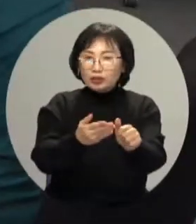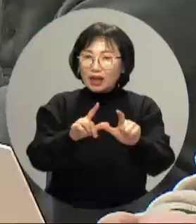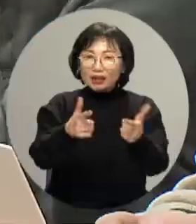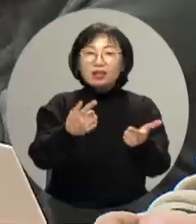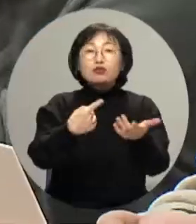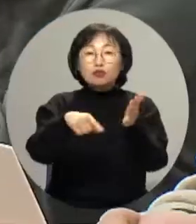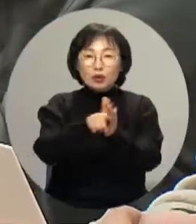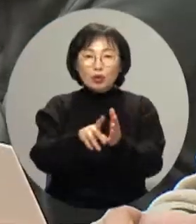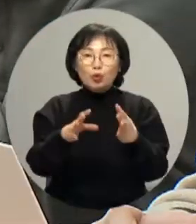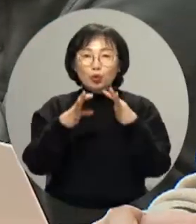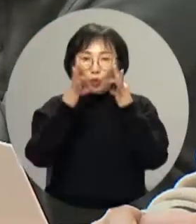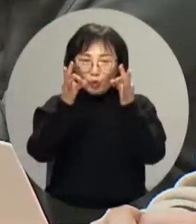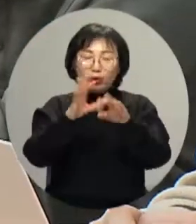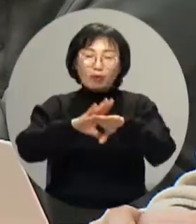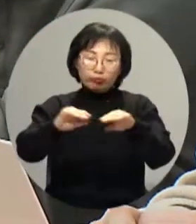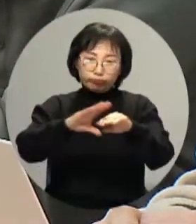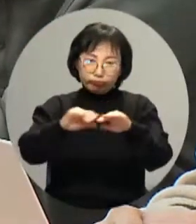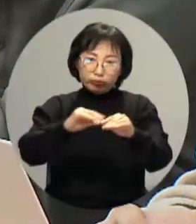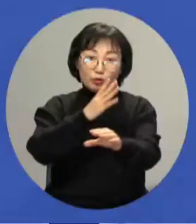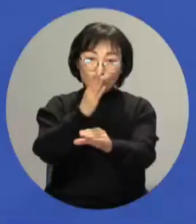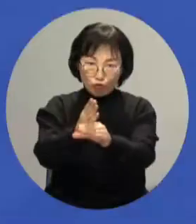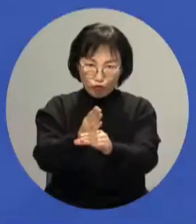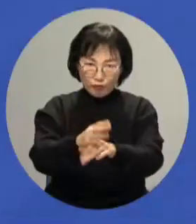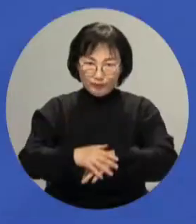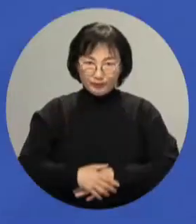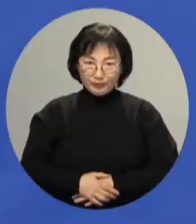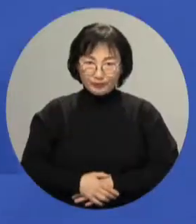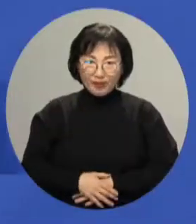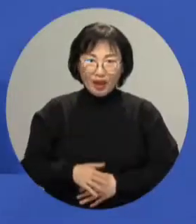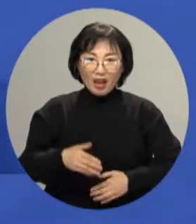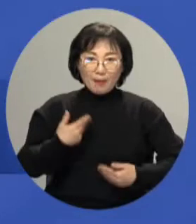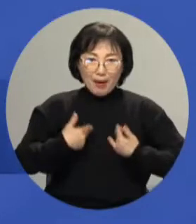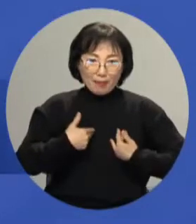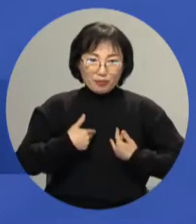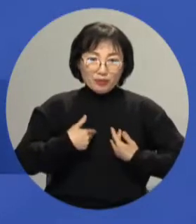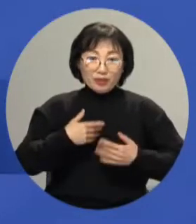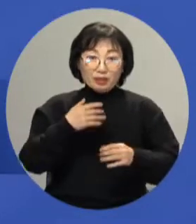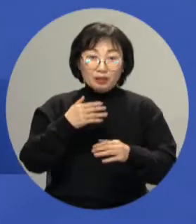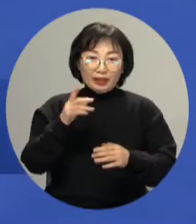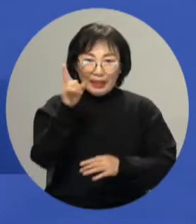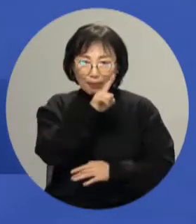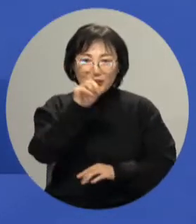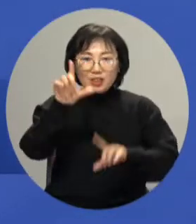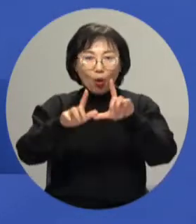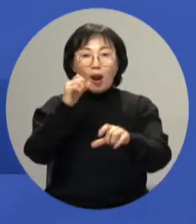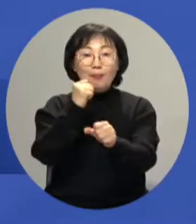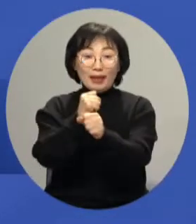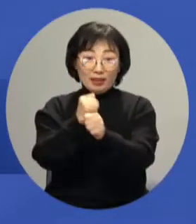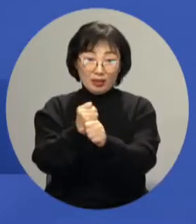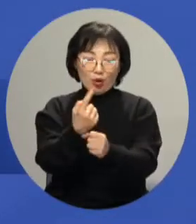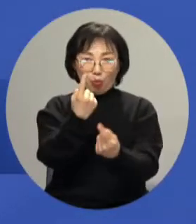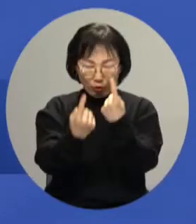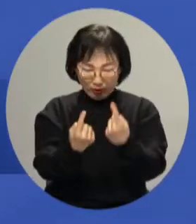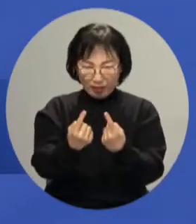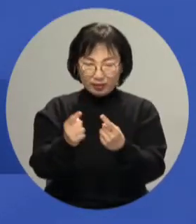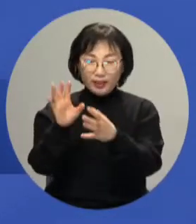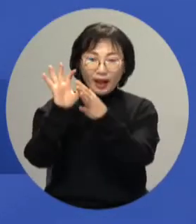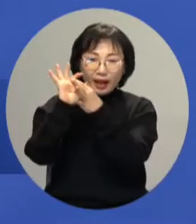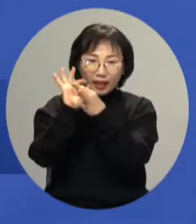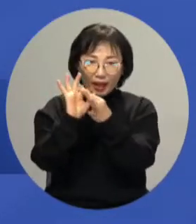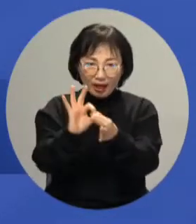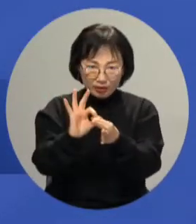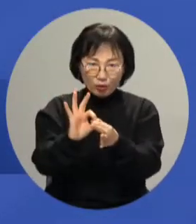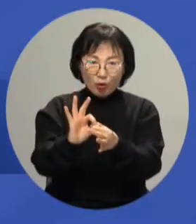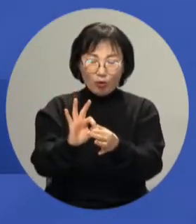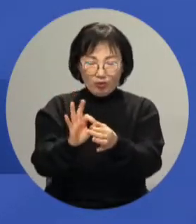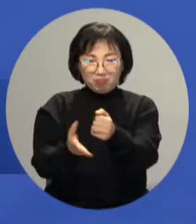있다고 밝혔습니다 우리 지방 정부에서는 나쁜 상황을 만들어 가기보다는 계속